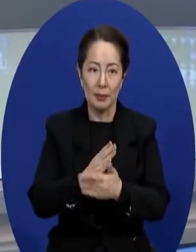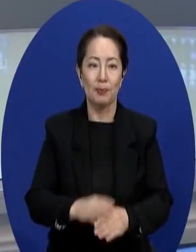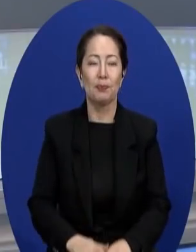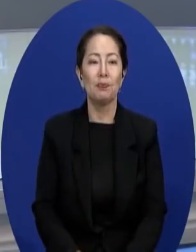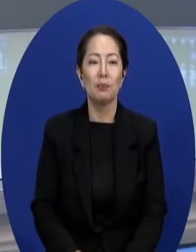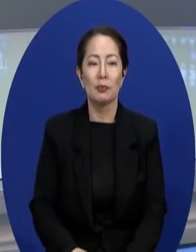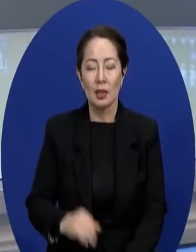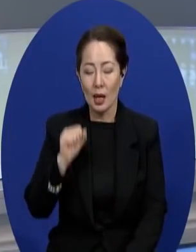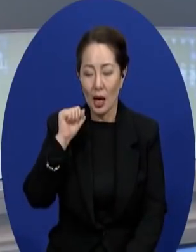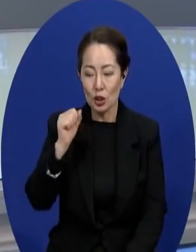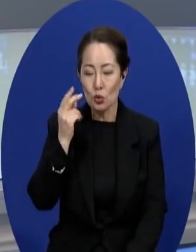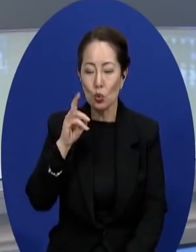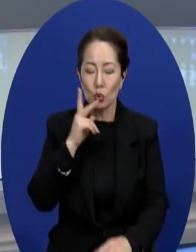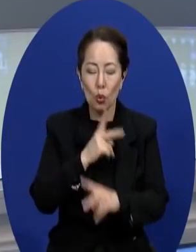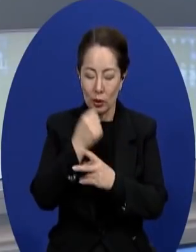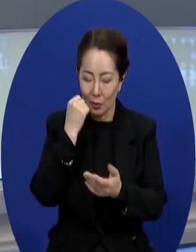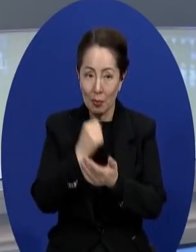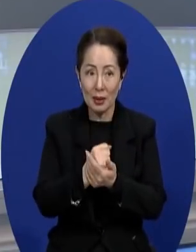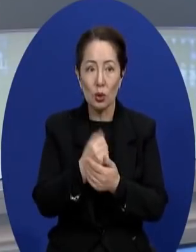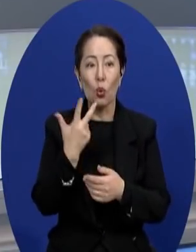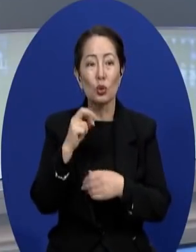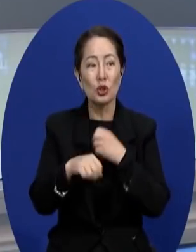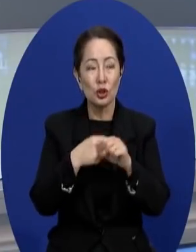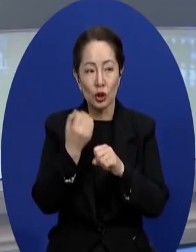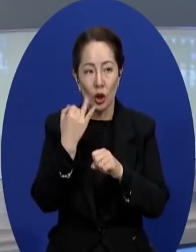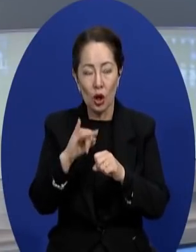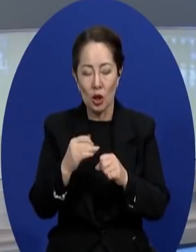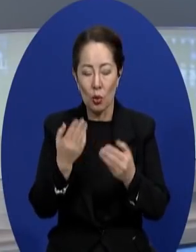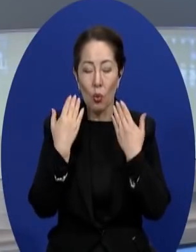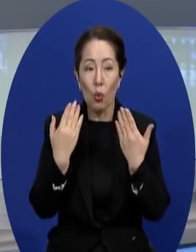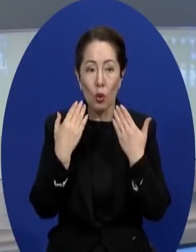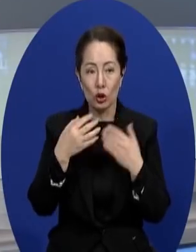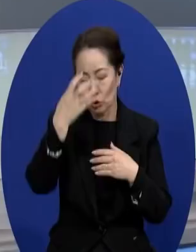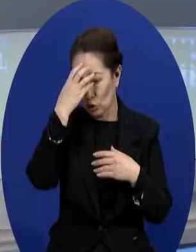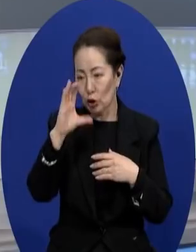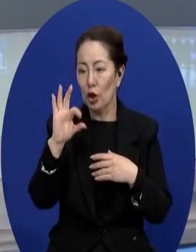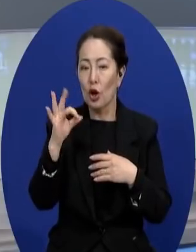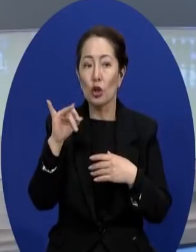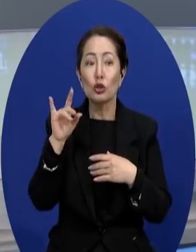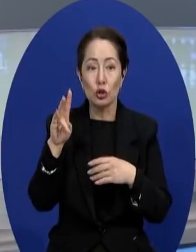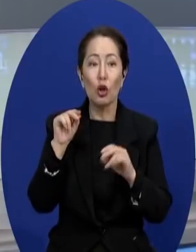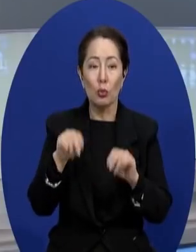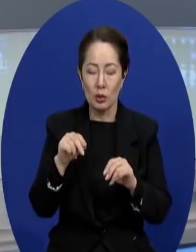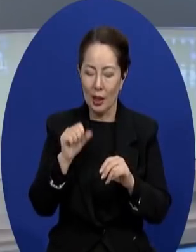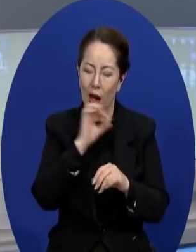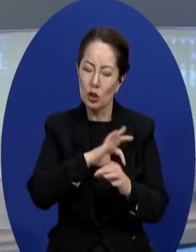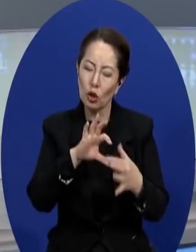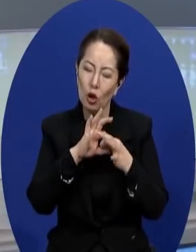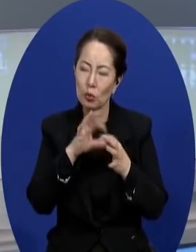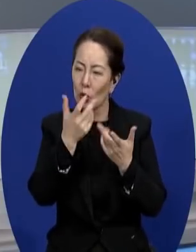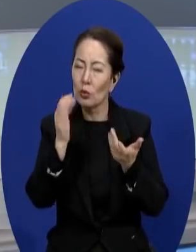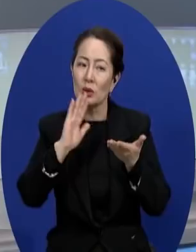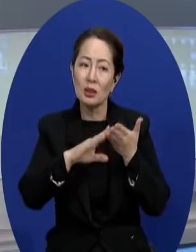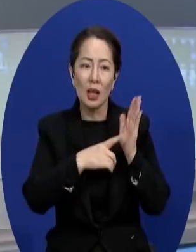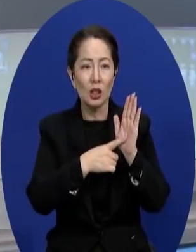Ардчилсан үндсэн хууль батлагдсны 30 жилийн өдрүүлсэн эрдэм шинжилгээний баг хурал төрийн ордонд боллоо. Үндсэн хуулийн үзэл баримтлал, ач холбогдлын талаар олон нийтэд сурталчилан